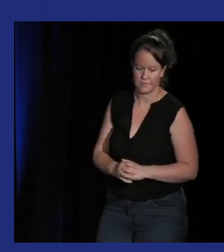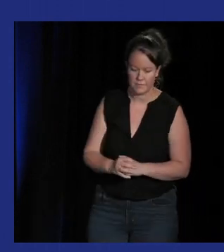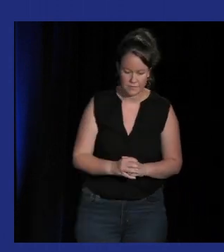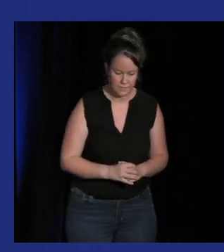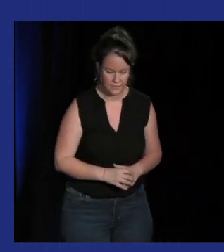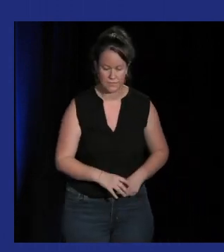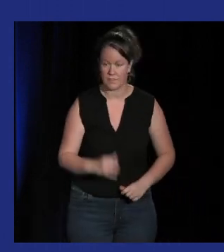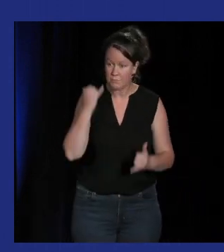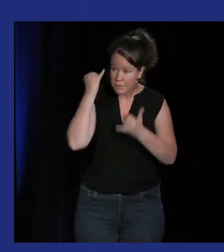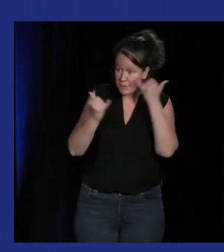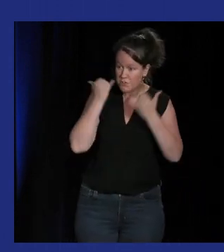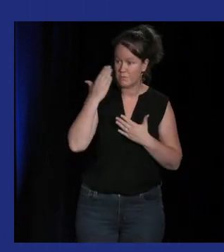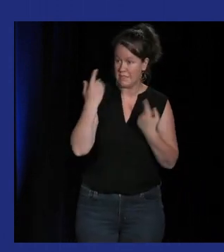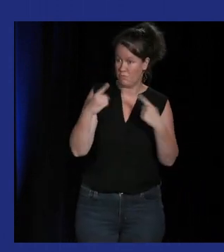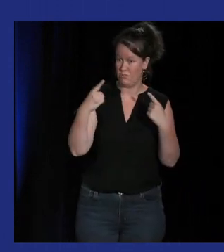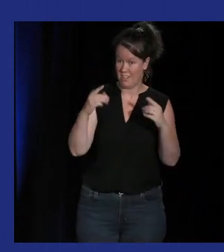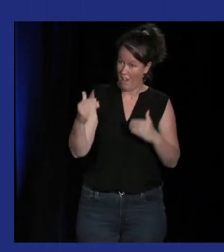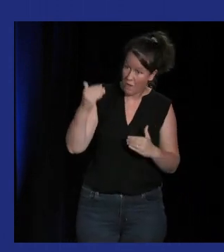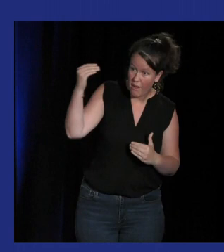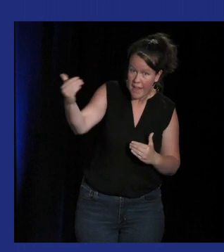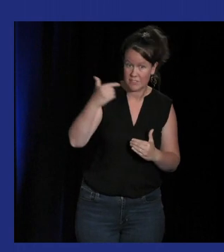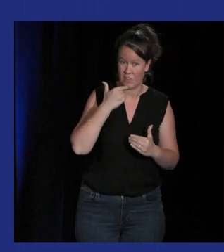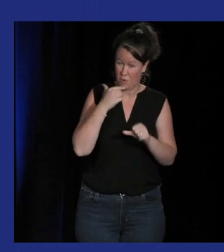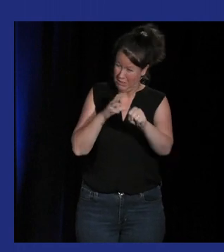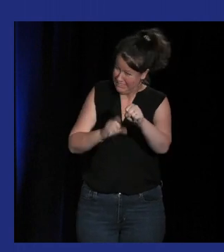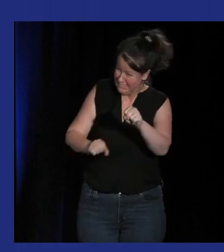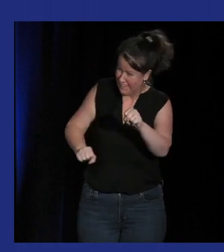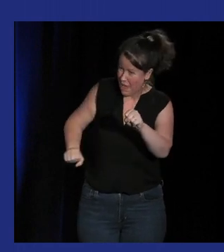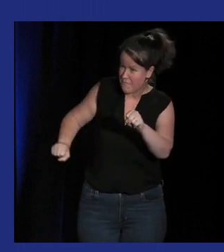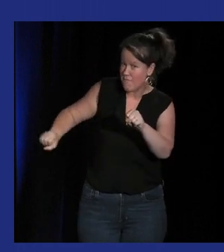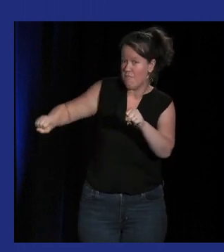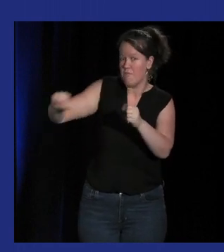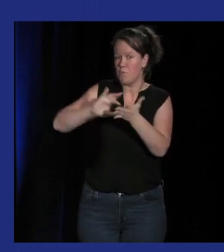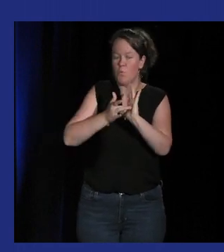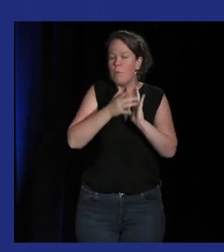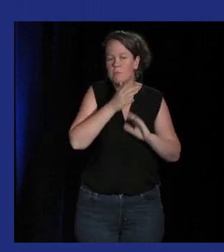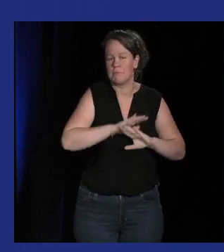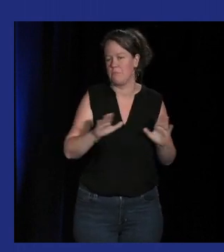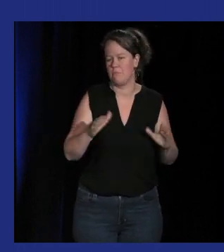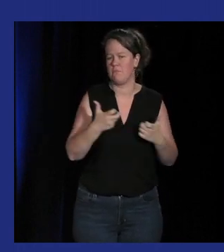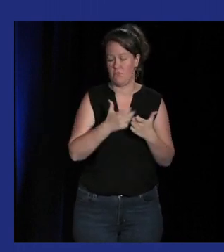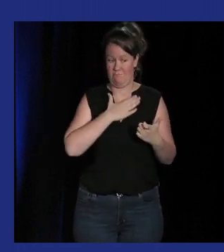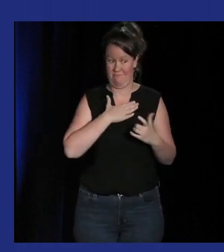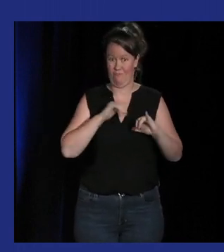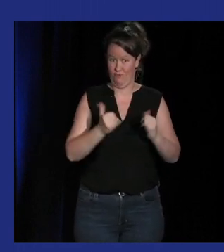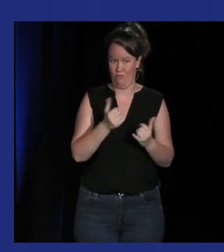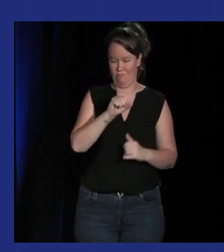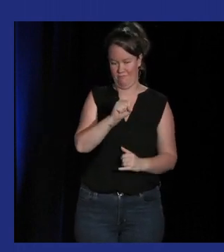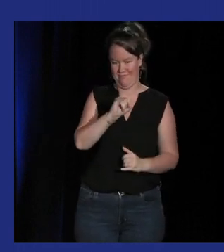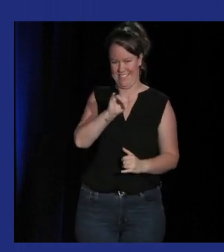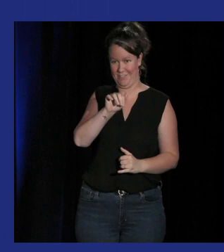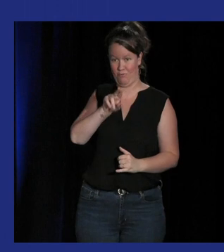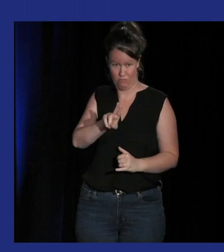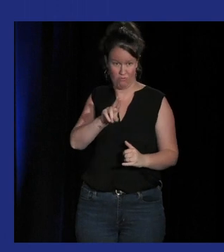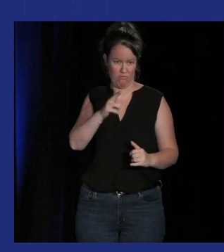enfin nous sur sur seafu c'est vrai que c'était c'était mon lead qui s'est occupé de de partitionner la musique pour